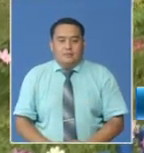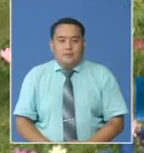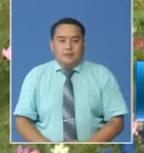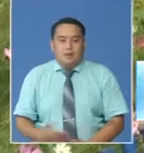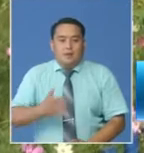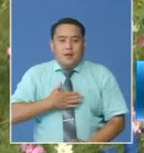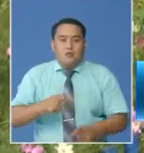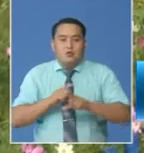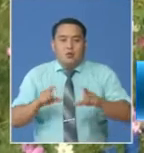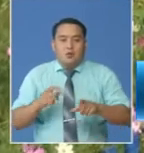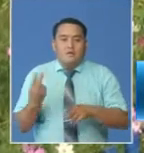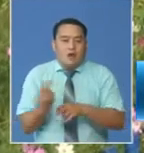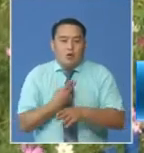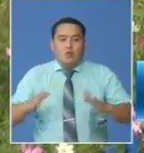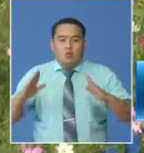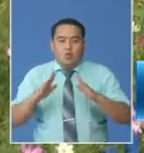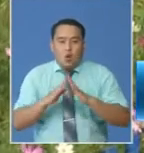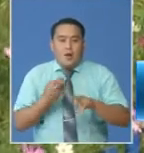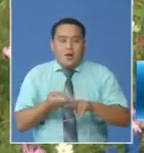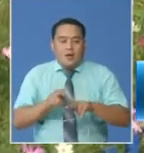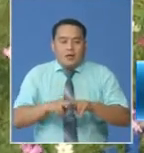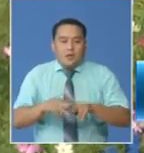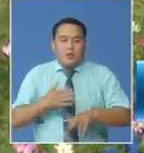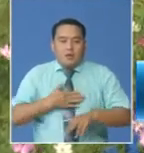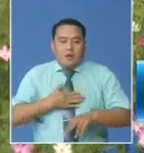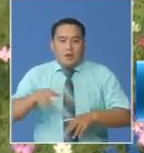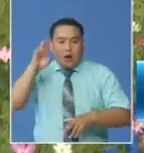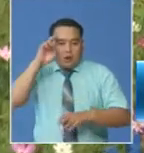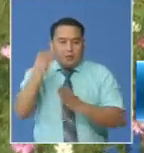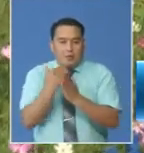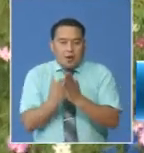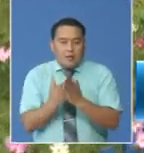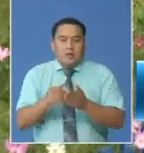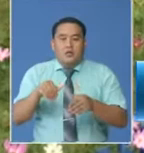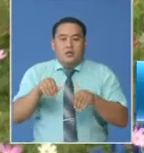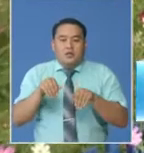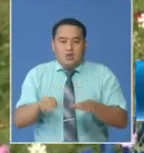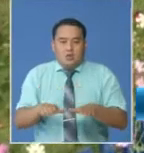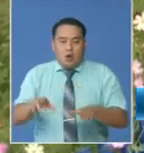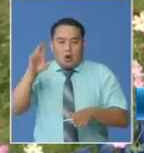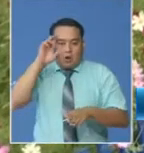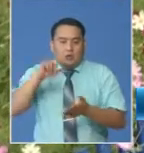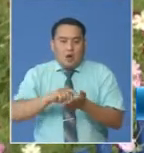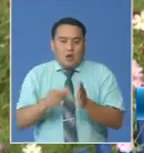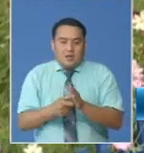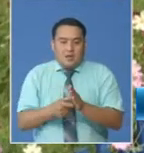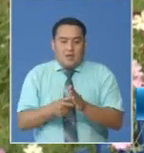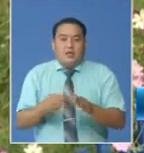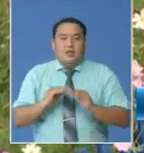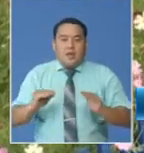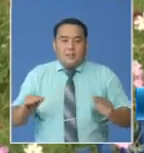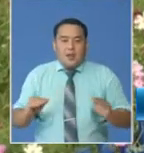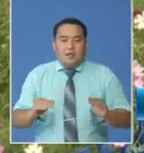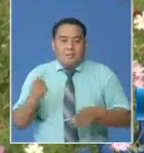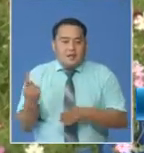Для меня школа – это 2-й дом. Именно поэтому я по госпрограмме решила сделать ремонт в своем кабинете. Ведь ребятам,